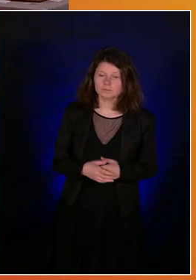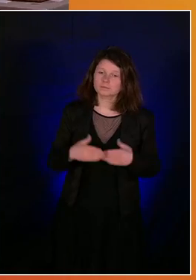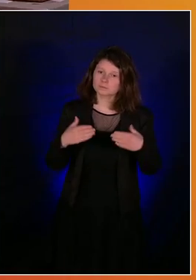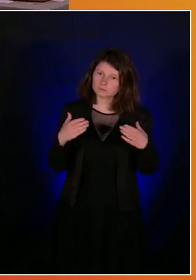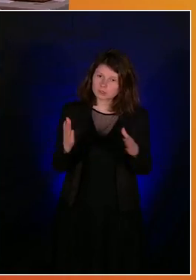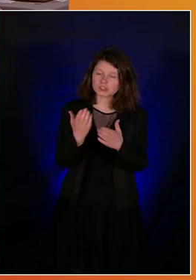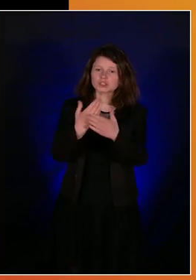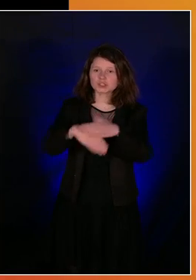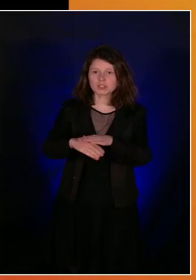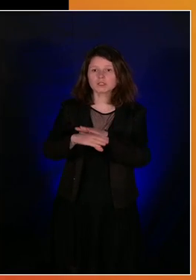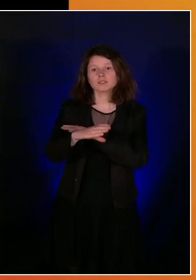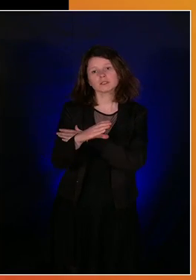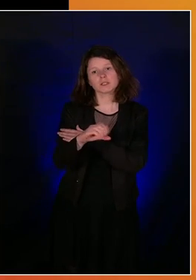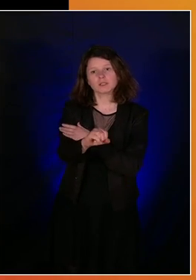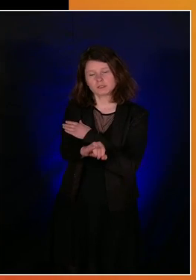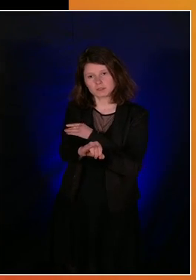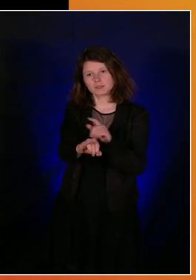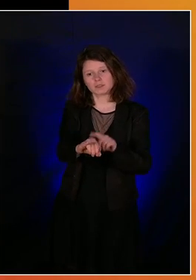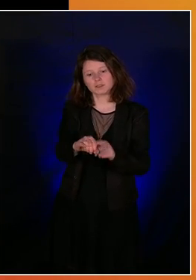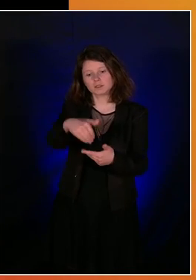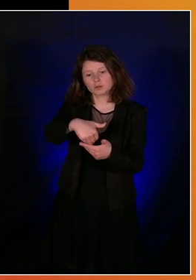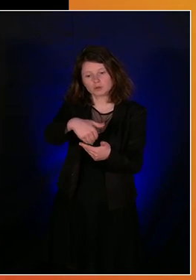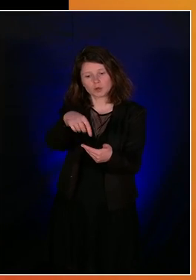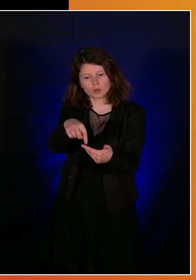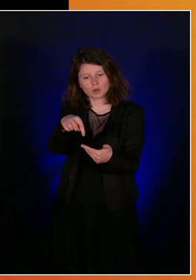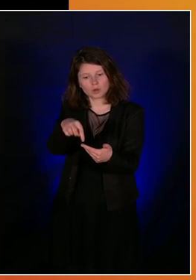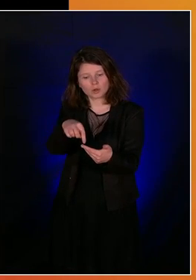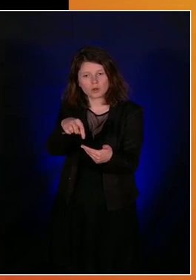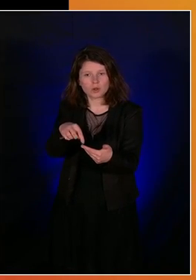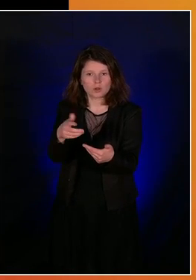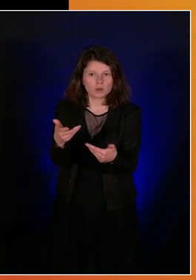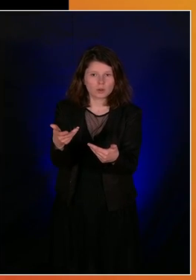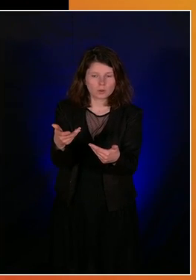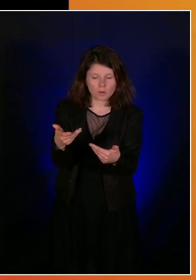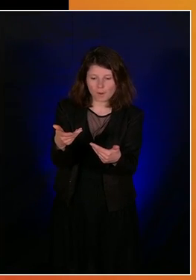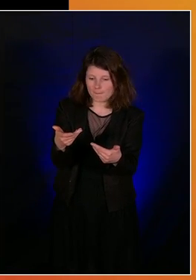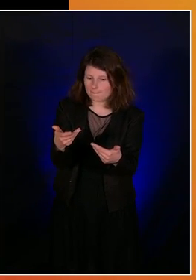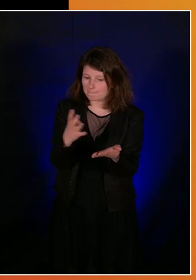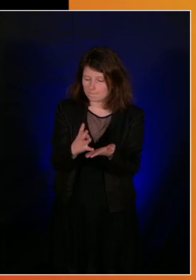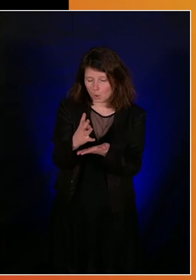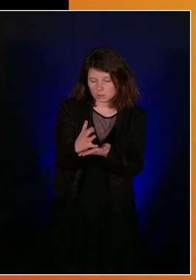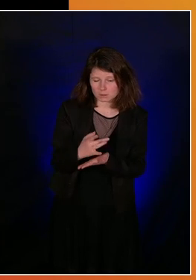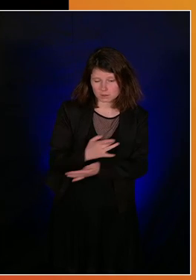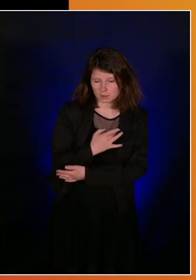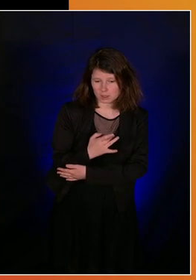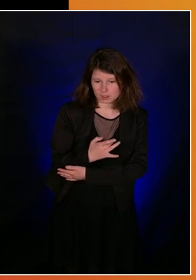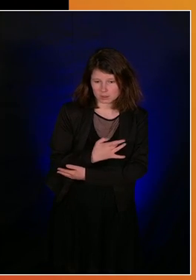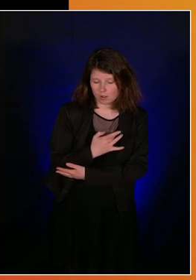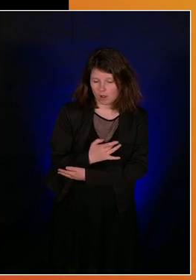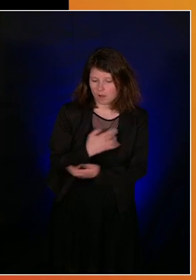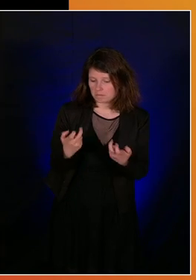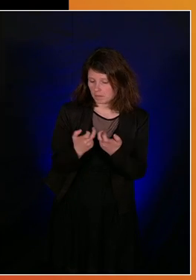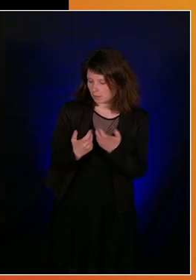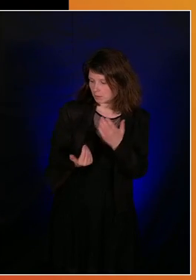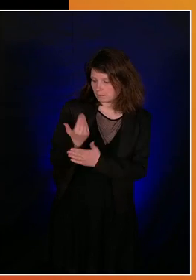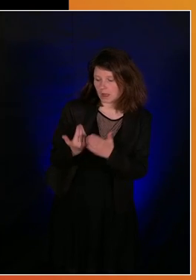CSI par exemple vous avez des positionnement très intéressant par par rapport par exemple à ça été dit ce matin